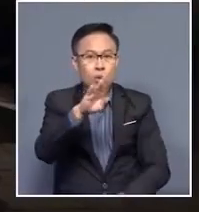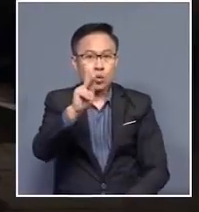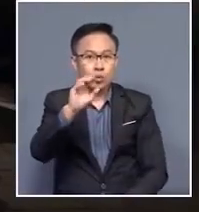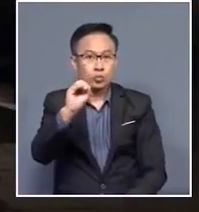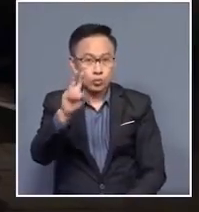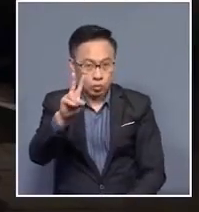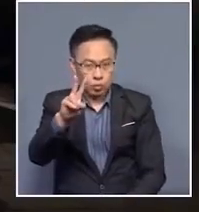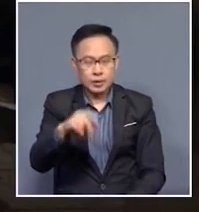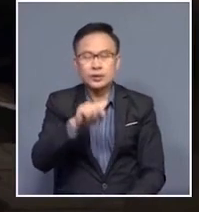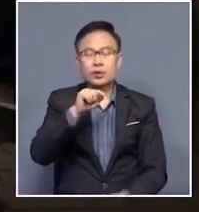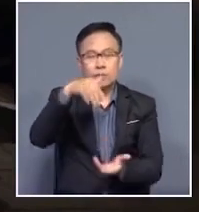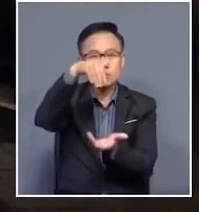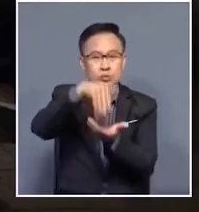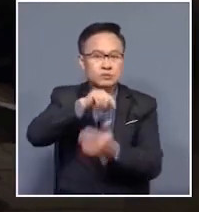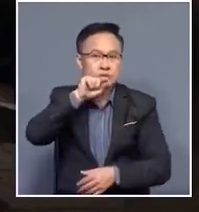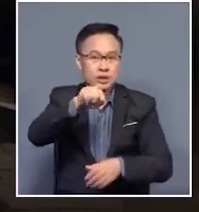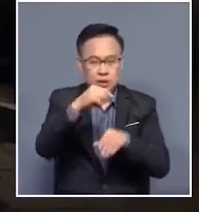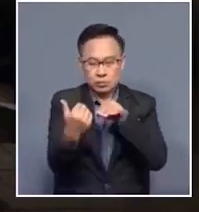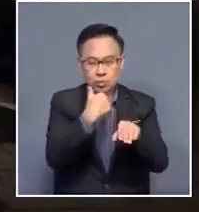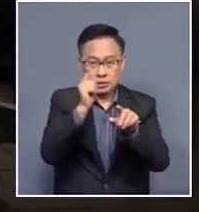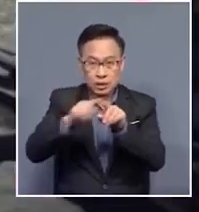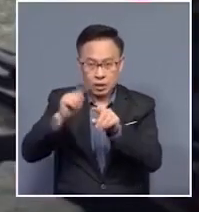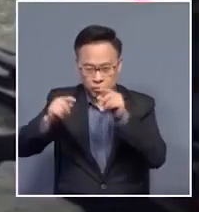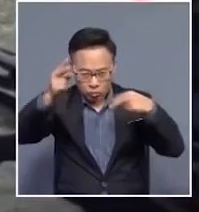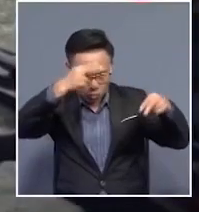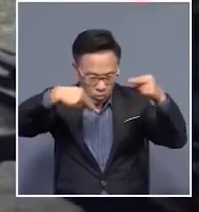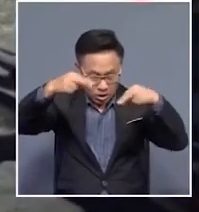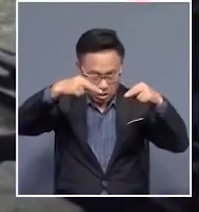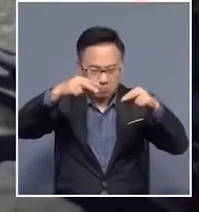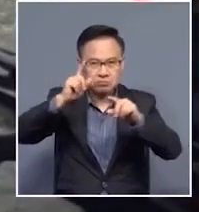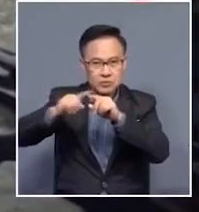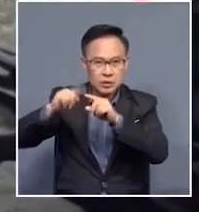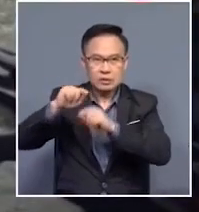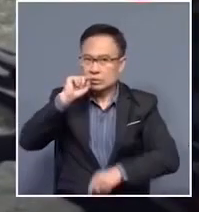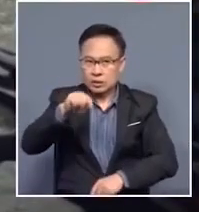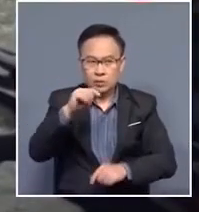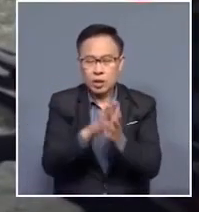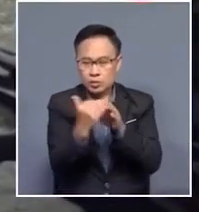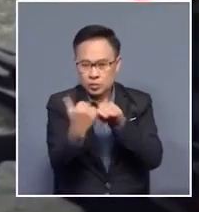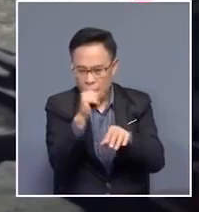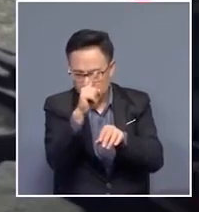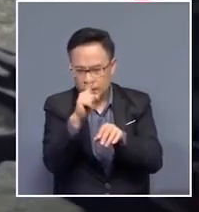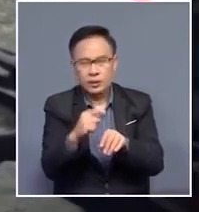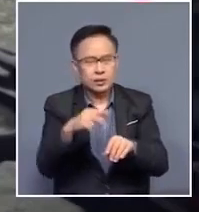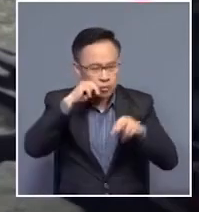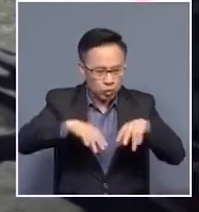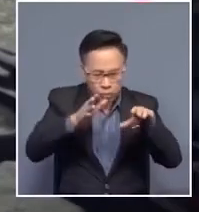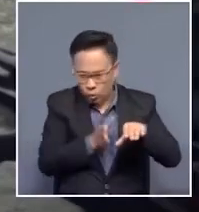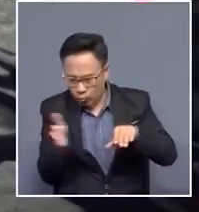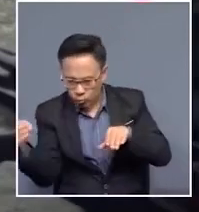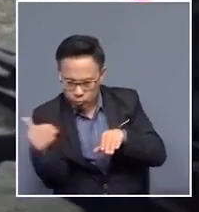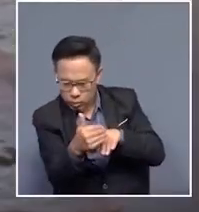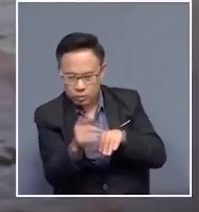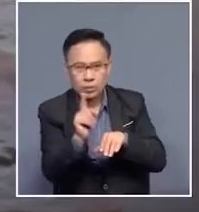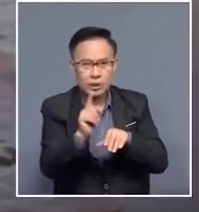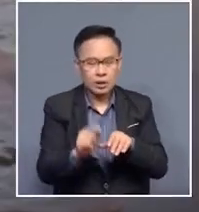จะมีเป็นศูนย์หลักในการควบคุมสั่งการว่ากรณีที่เส้นทางนี้ไปไม่ได้เราจะต้องมีการปิดการจ